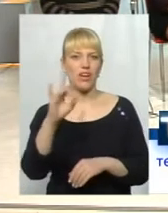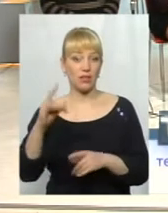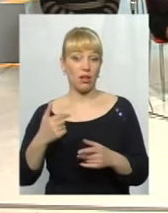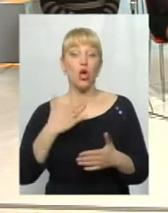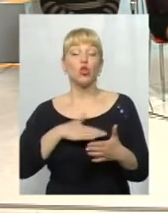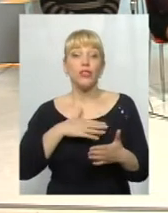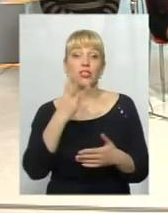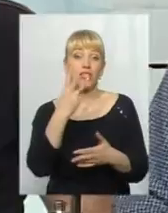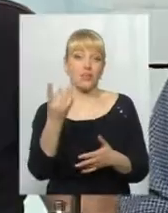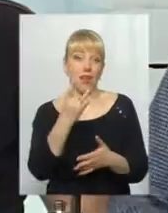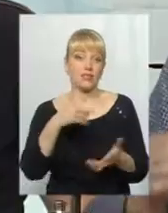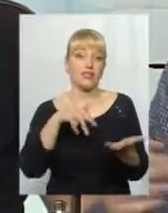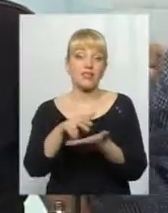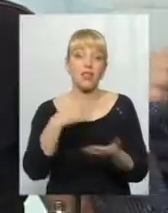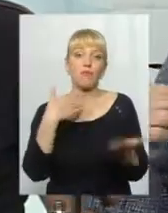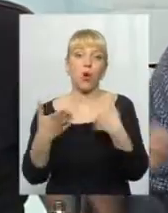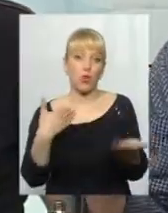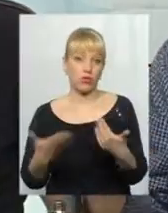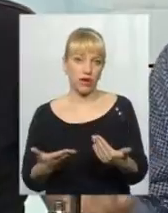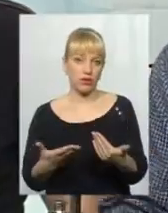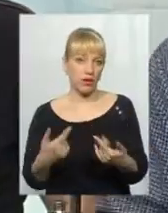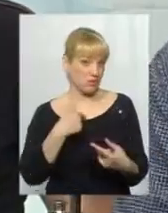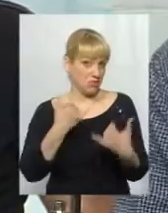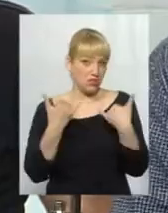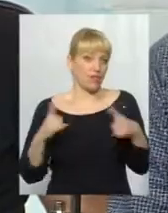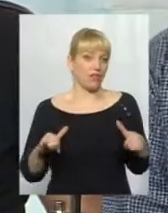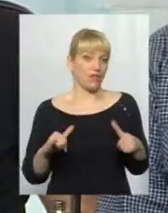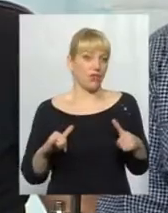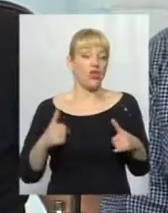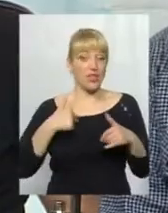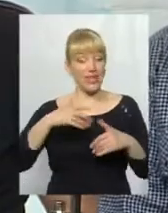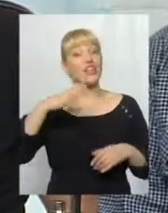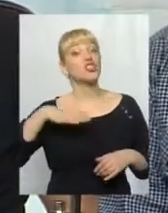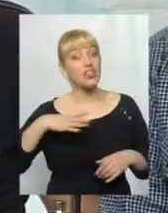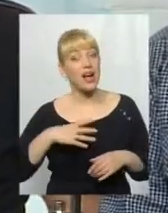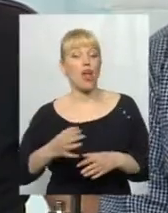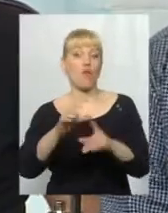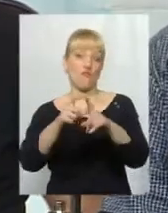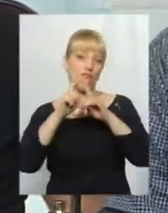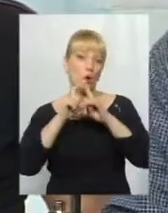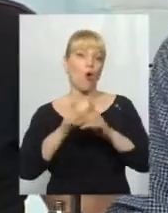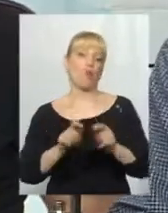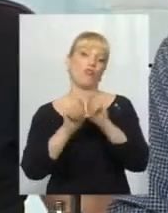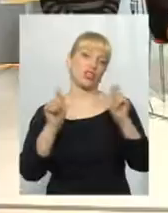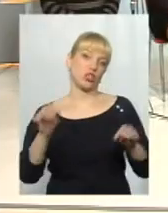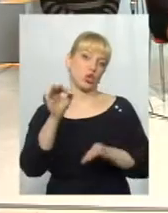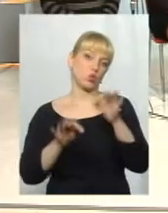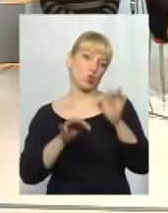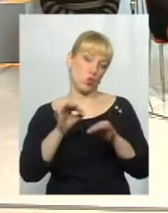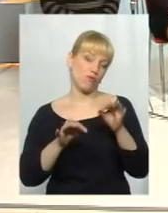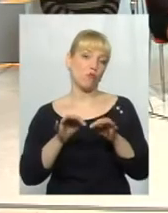контакт з тим, кого ти не підтримуєш? Мені це дуже дивно, і я чекаю відповіді у відкритому судовому засіданні. І